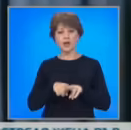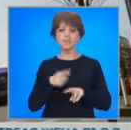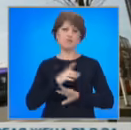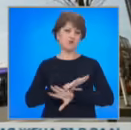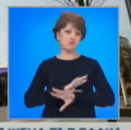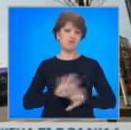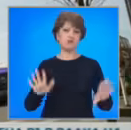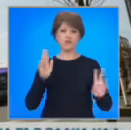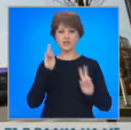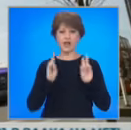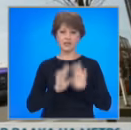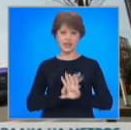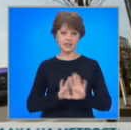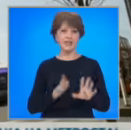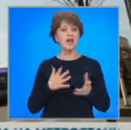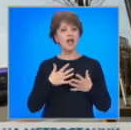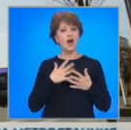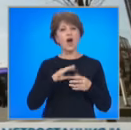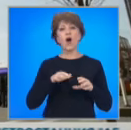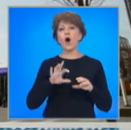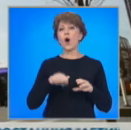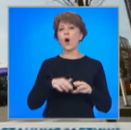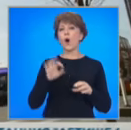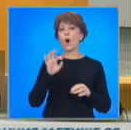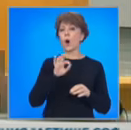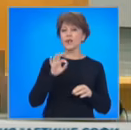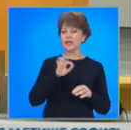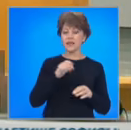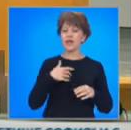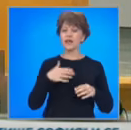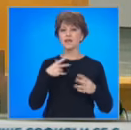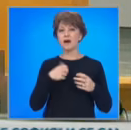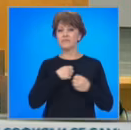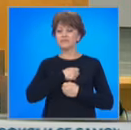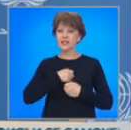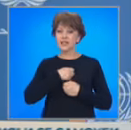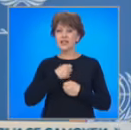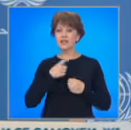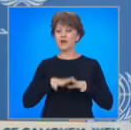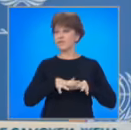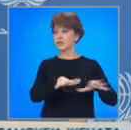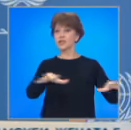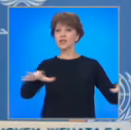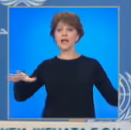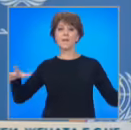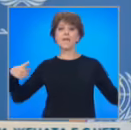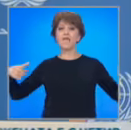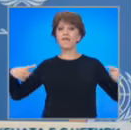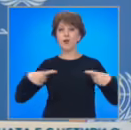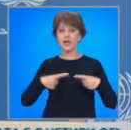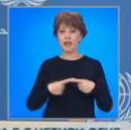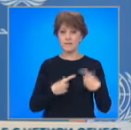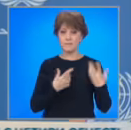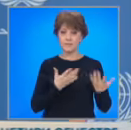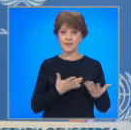съгласни. ООН е изрази опасение, че конфликтът може да се разрасне до мащабна война. Тази стремително